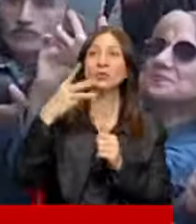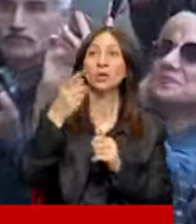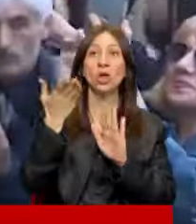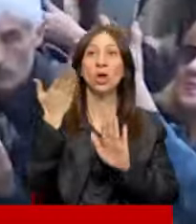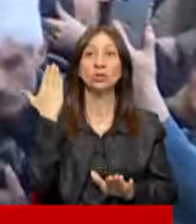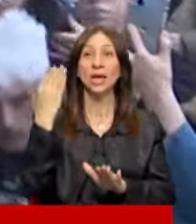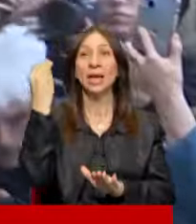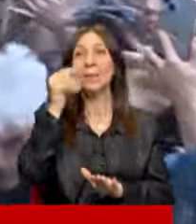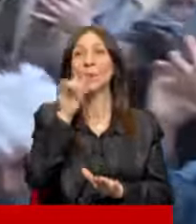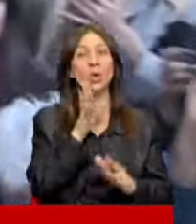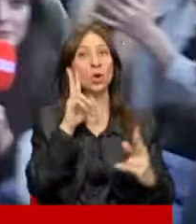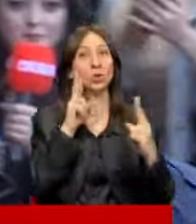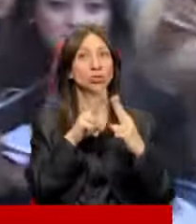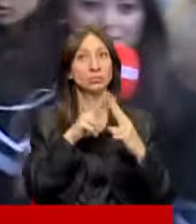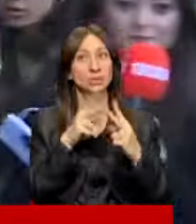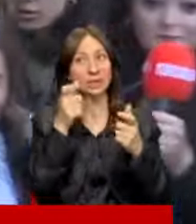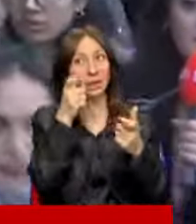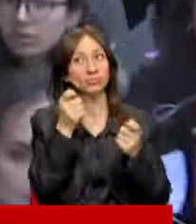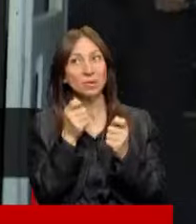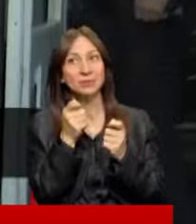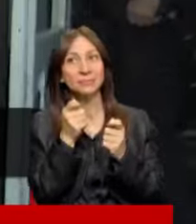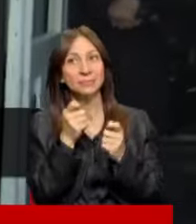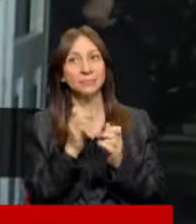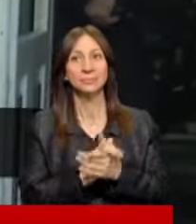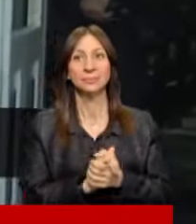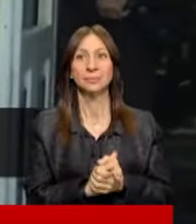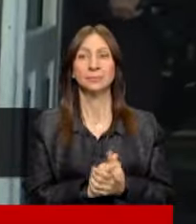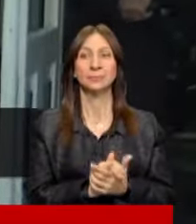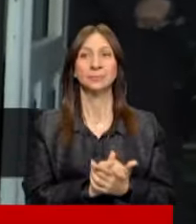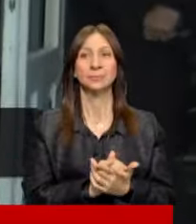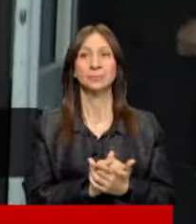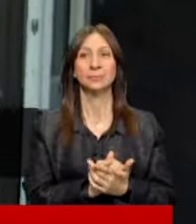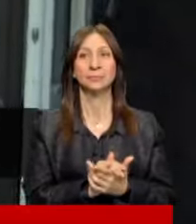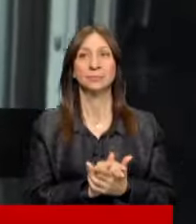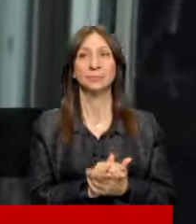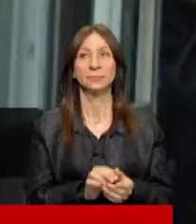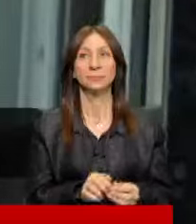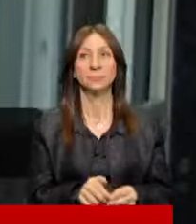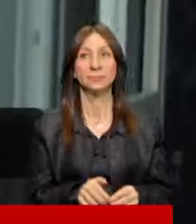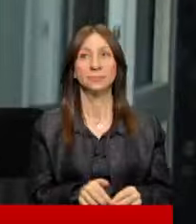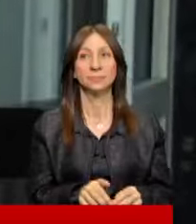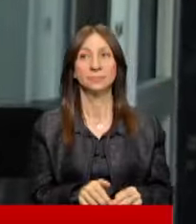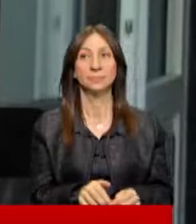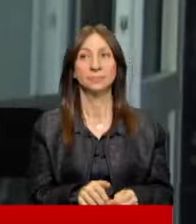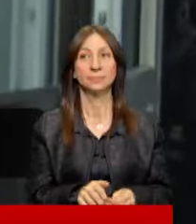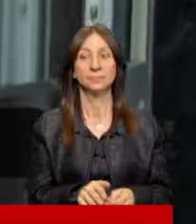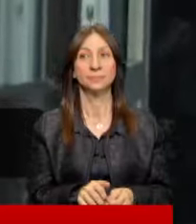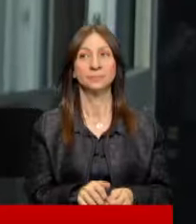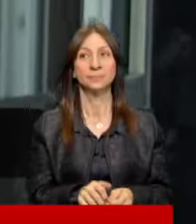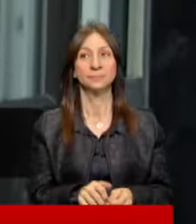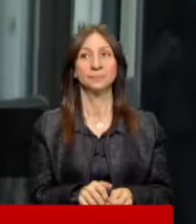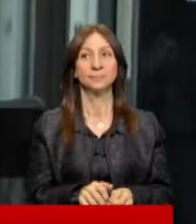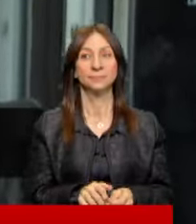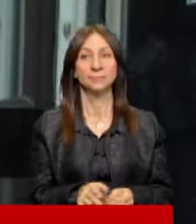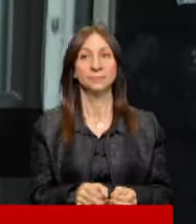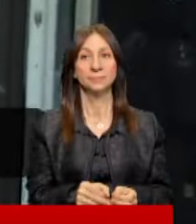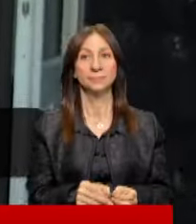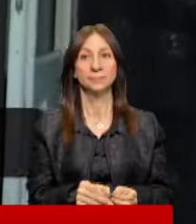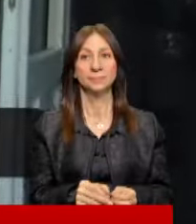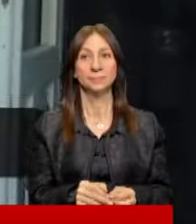önce İmamoğlu ile görüşmesi dikkat çekti. There was two hotels. One is here, Pera Hotel,